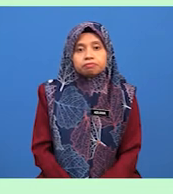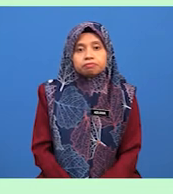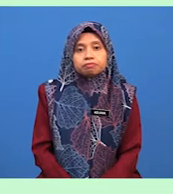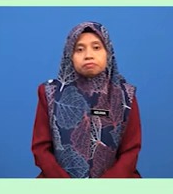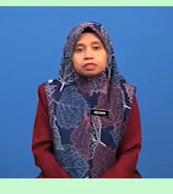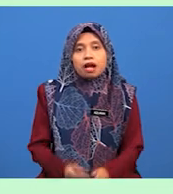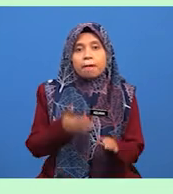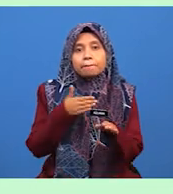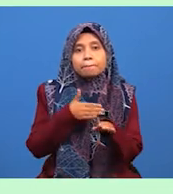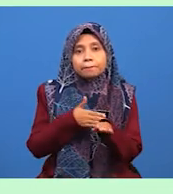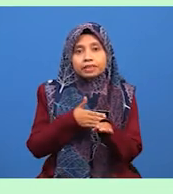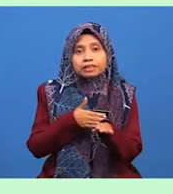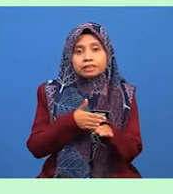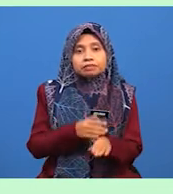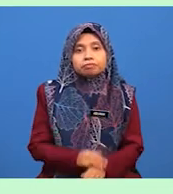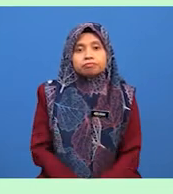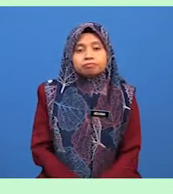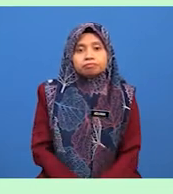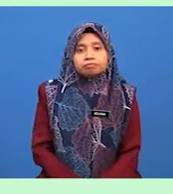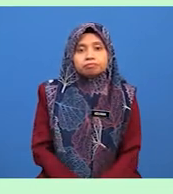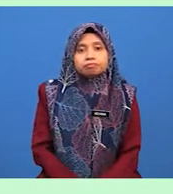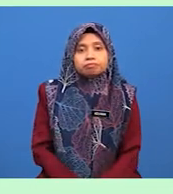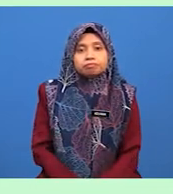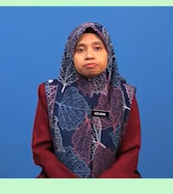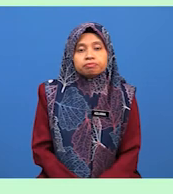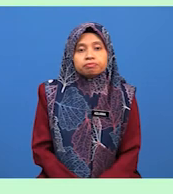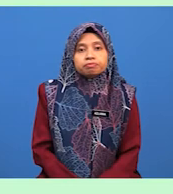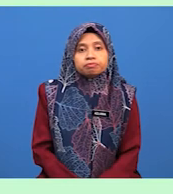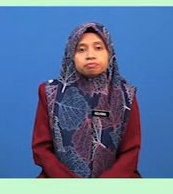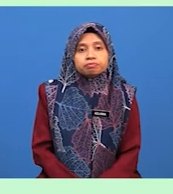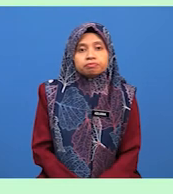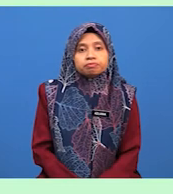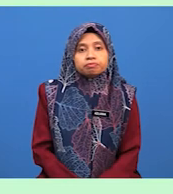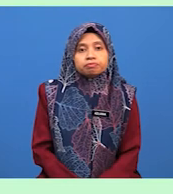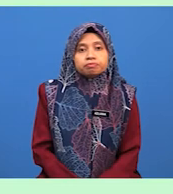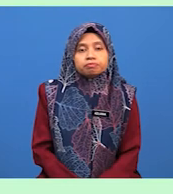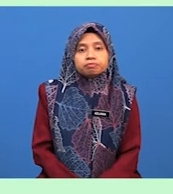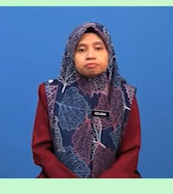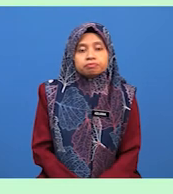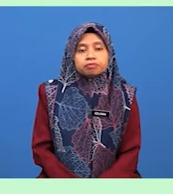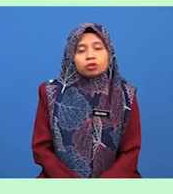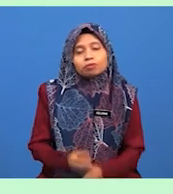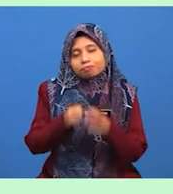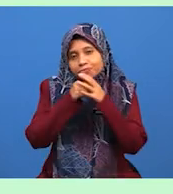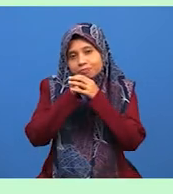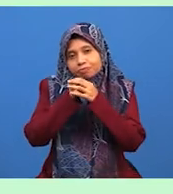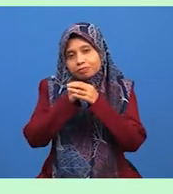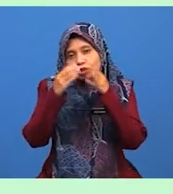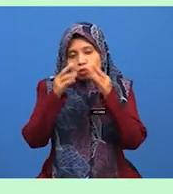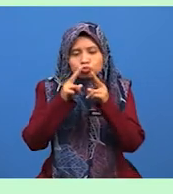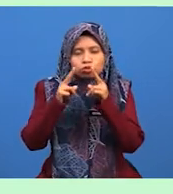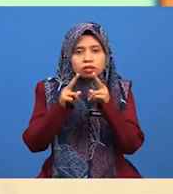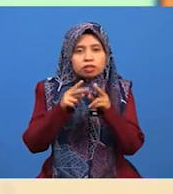ialah pada. Syabas Cikgu Red ucapkan di atas usaha yang telah kamu lakukan.